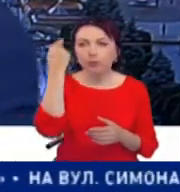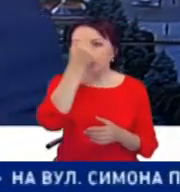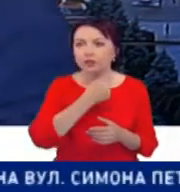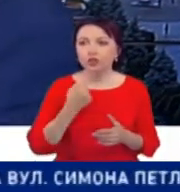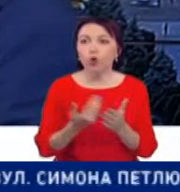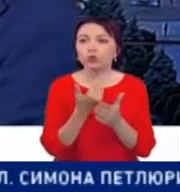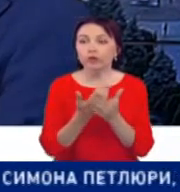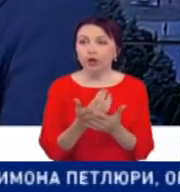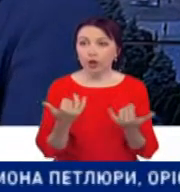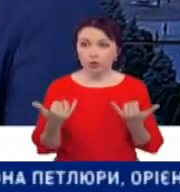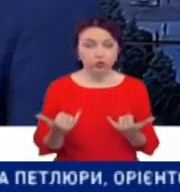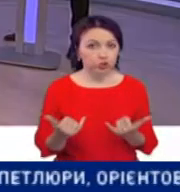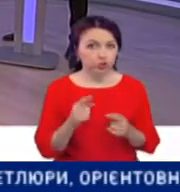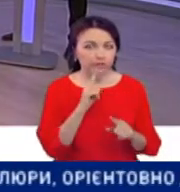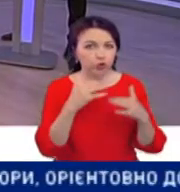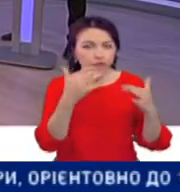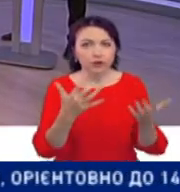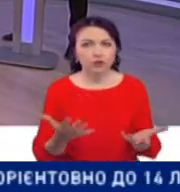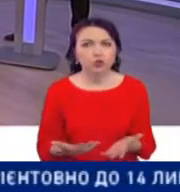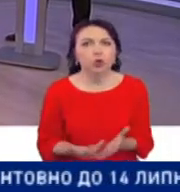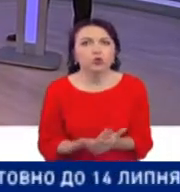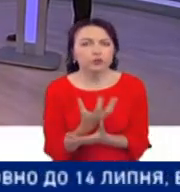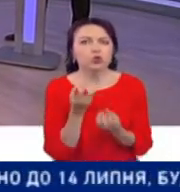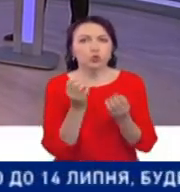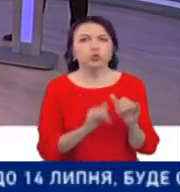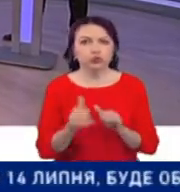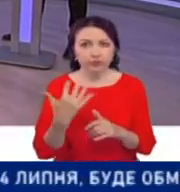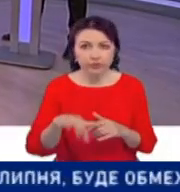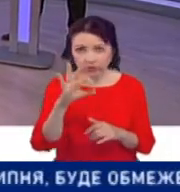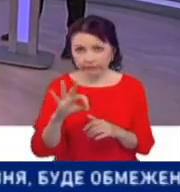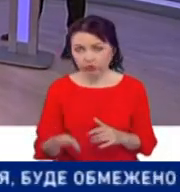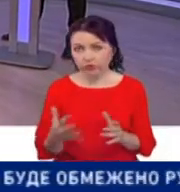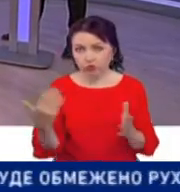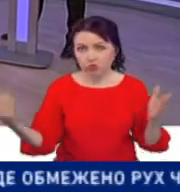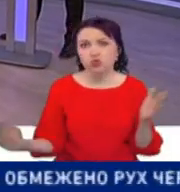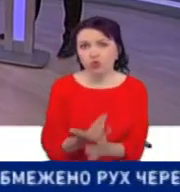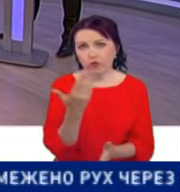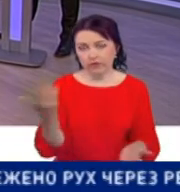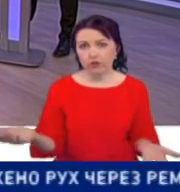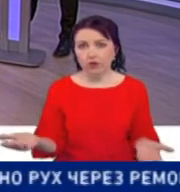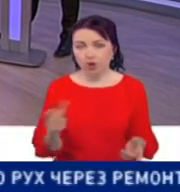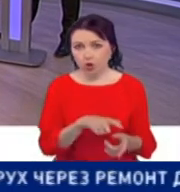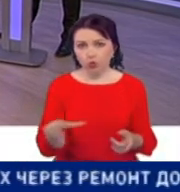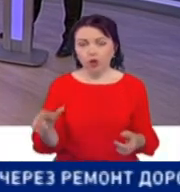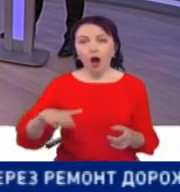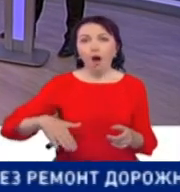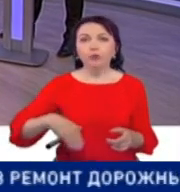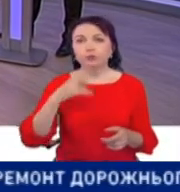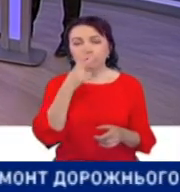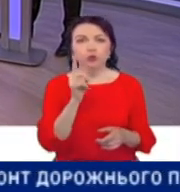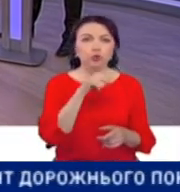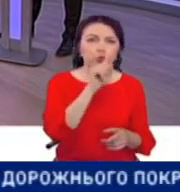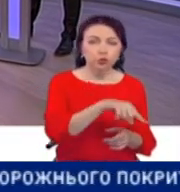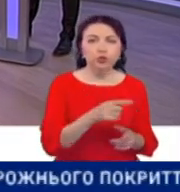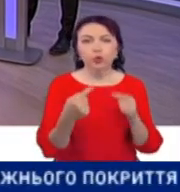Ну і нинішня ж Верховна Рада, вже ж куди ж те оновлення? Вже на 50% чи на 60% відбулося оновлення. А потім ми бачимо той туди,